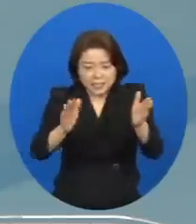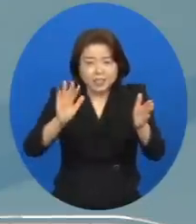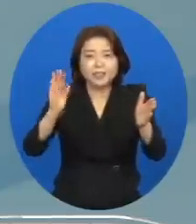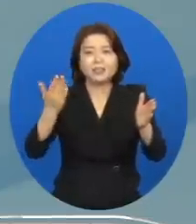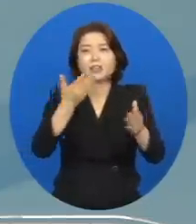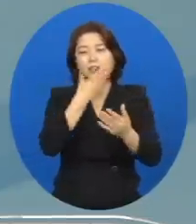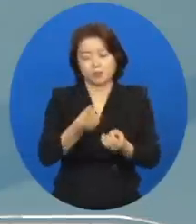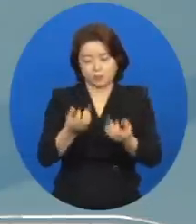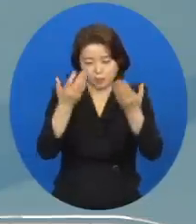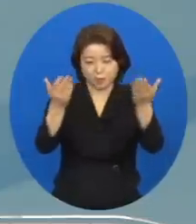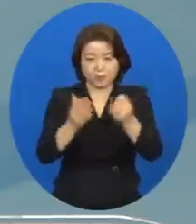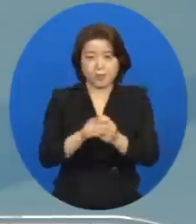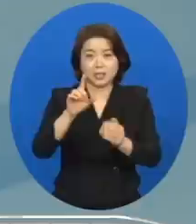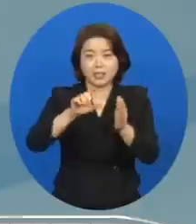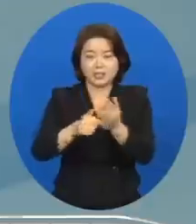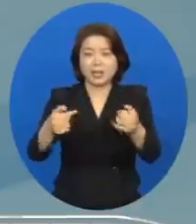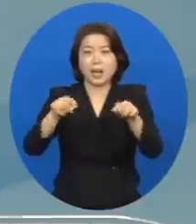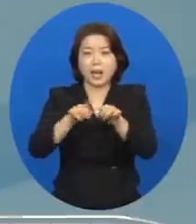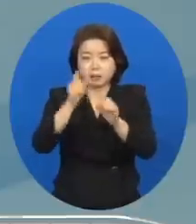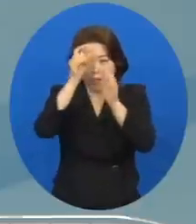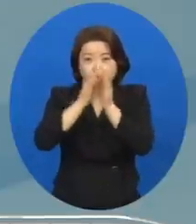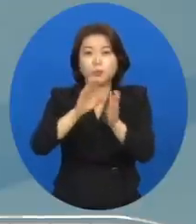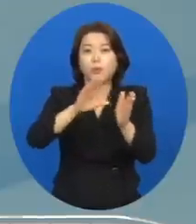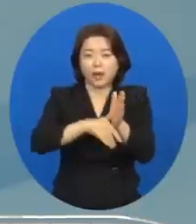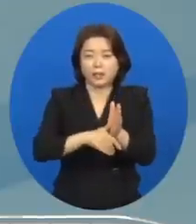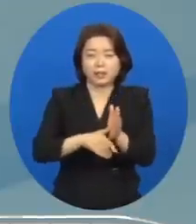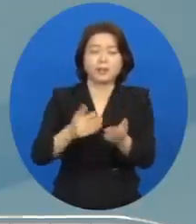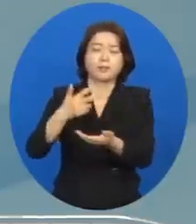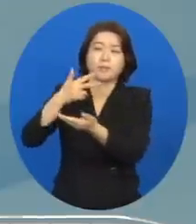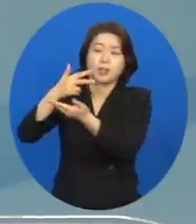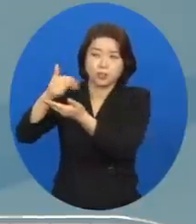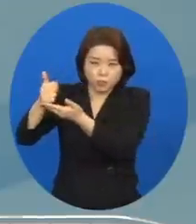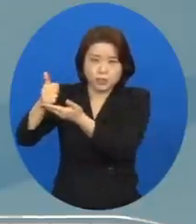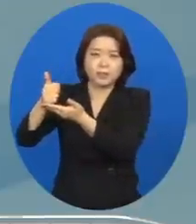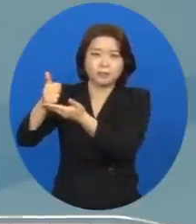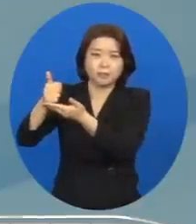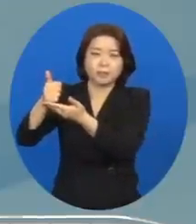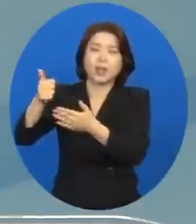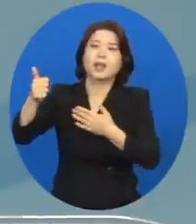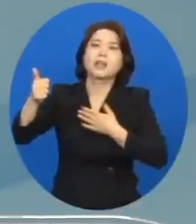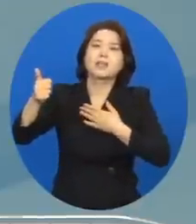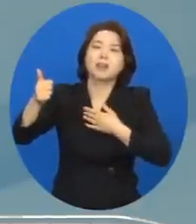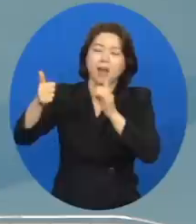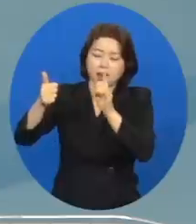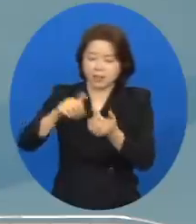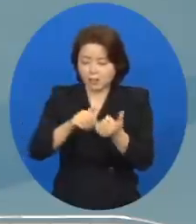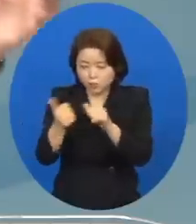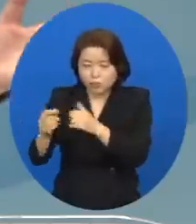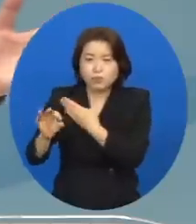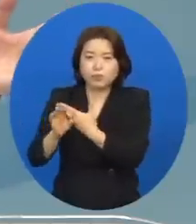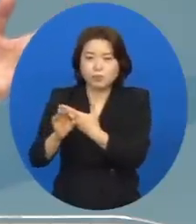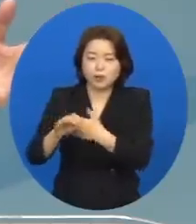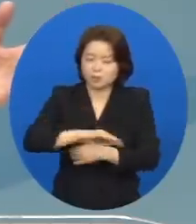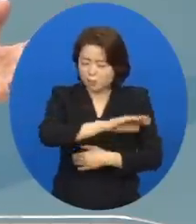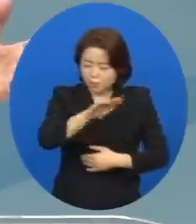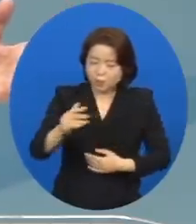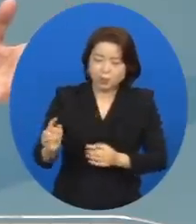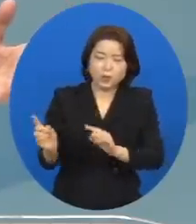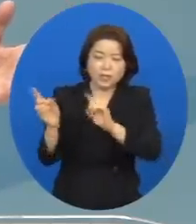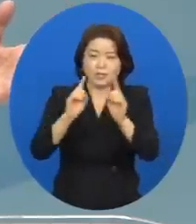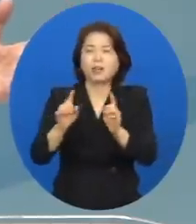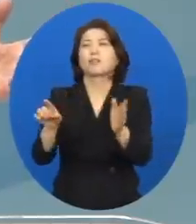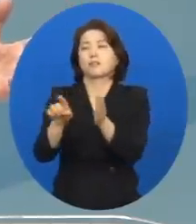축복합니다. 이 시간 다 같이 기도하실 때, 주님, 나 하나 죽으면 모두가 사는 것을